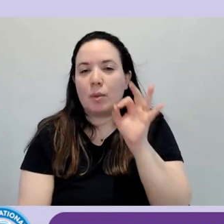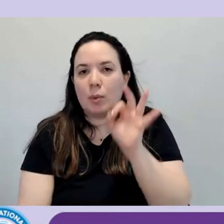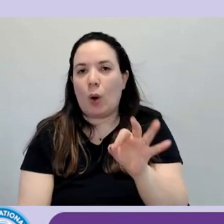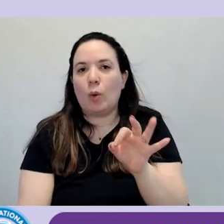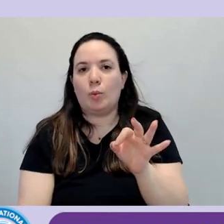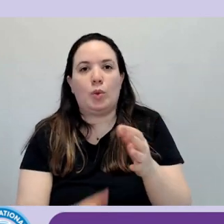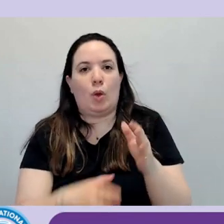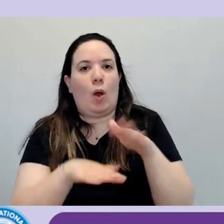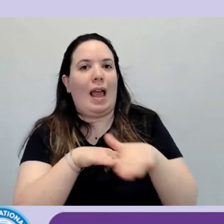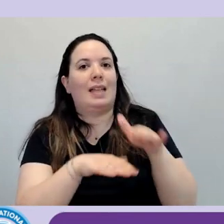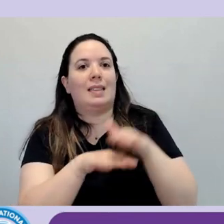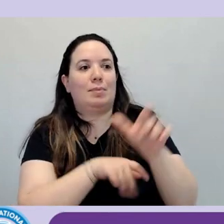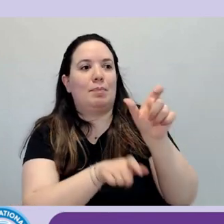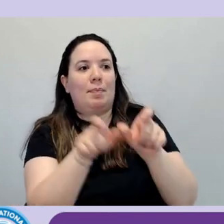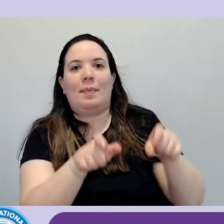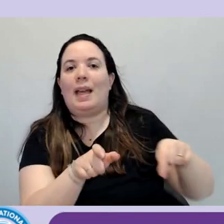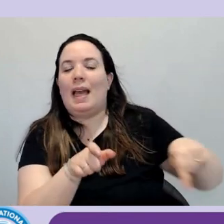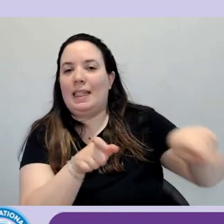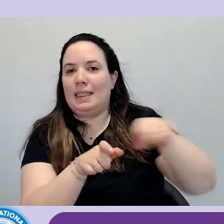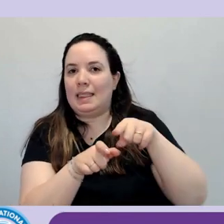anche proprio di esperti